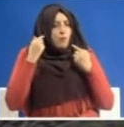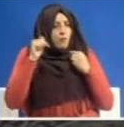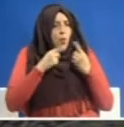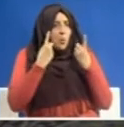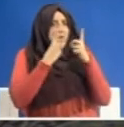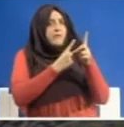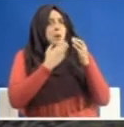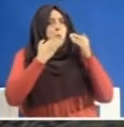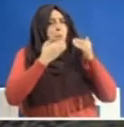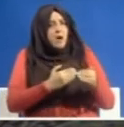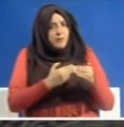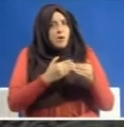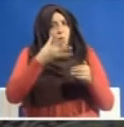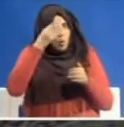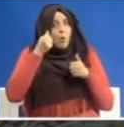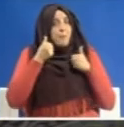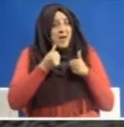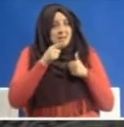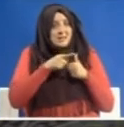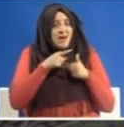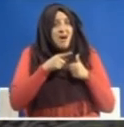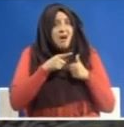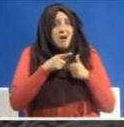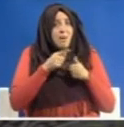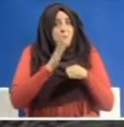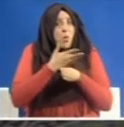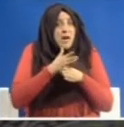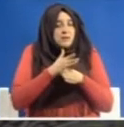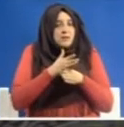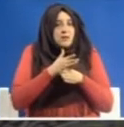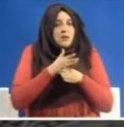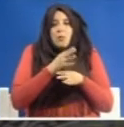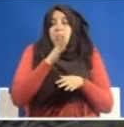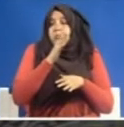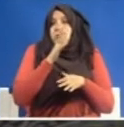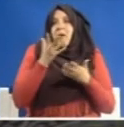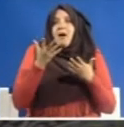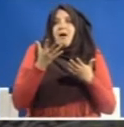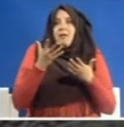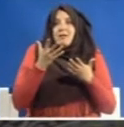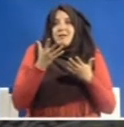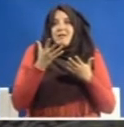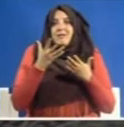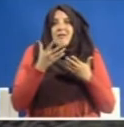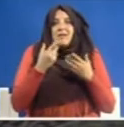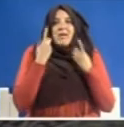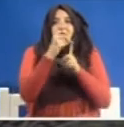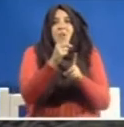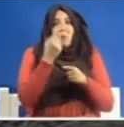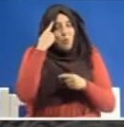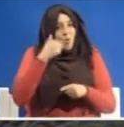أن نوفر أو أن نهيئ عوامل المقاومة